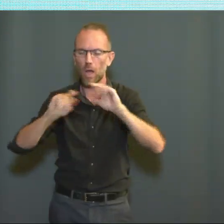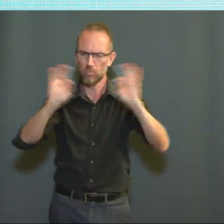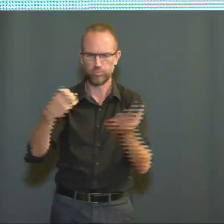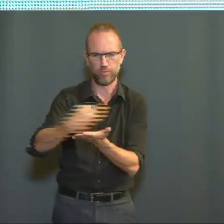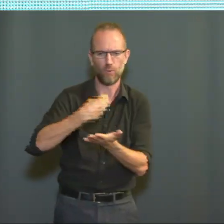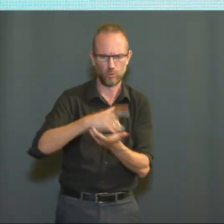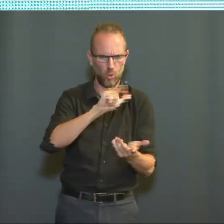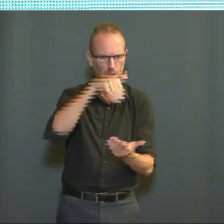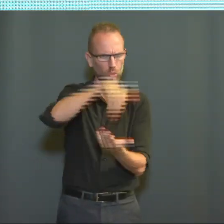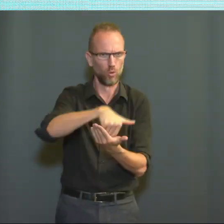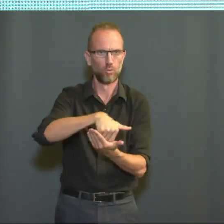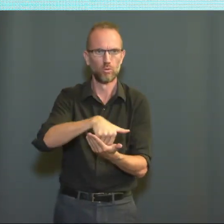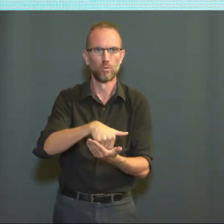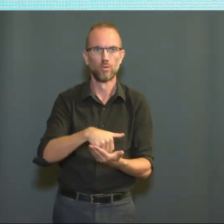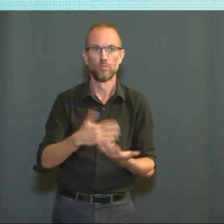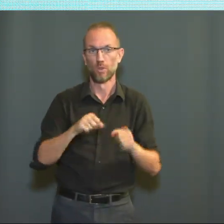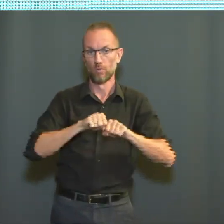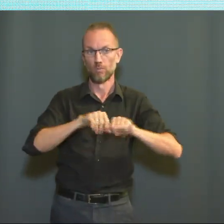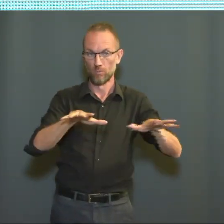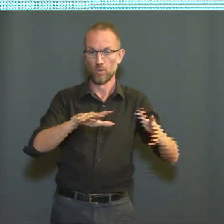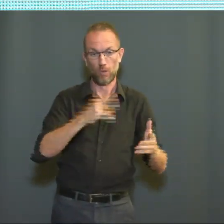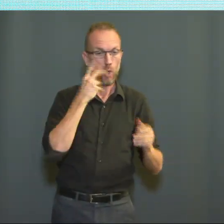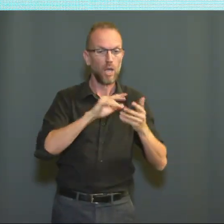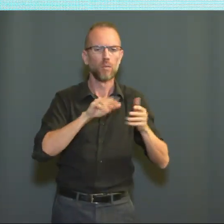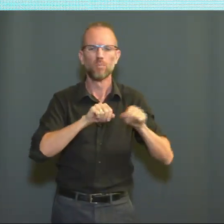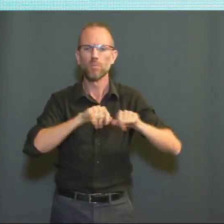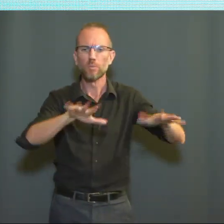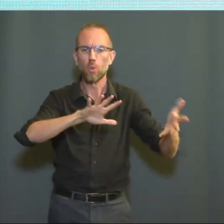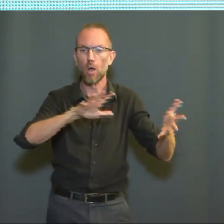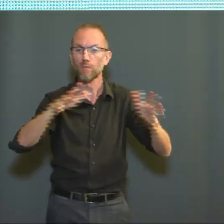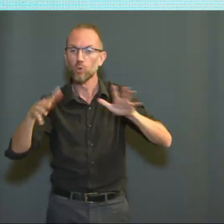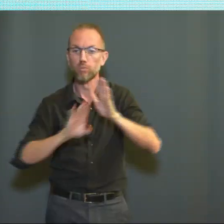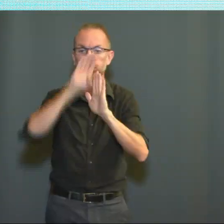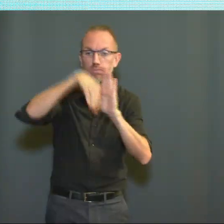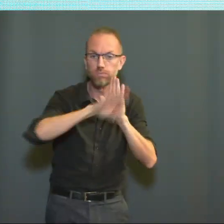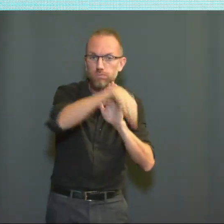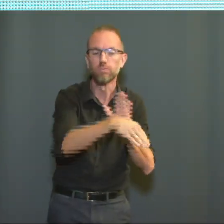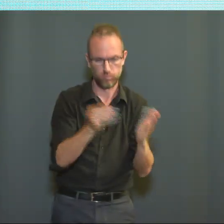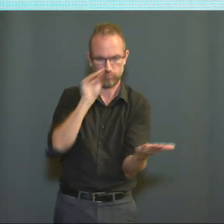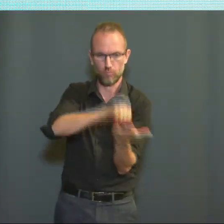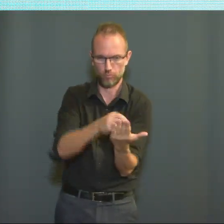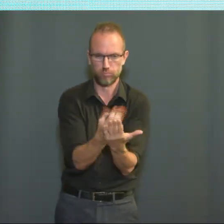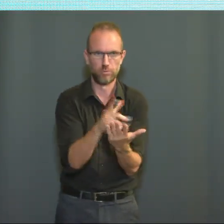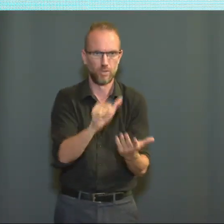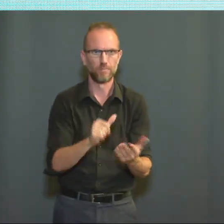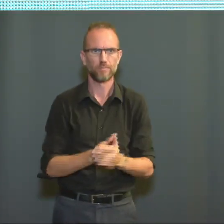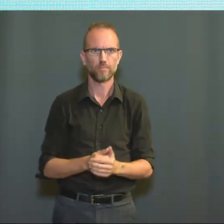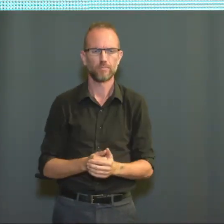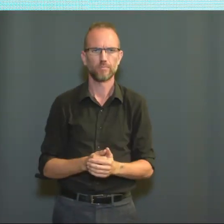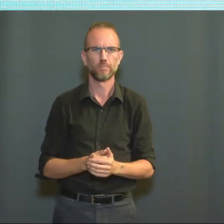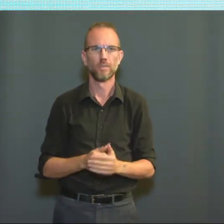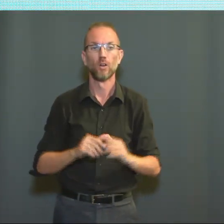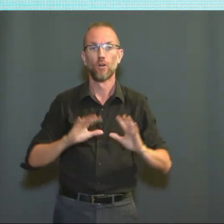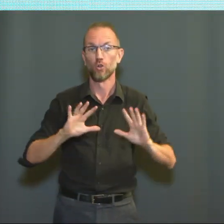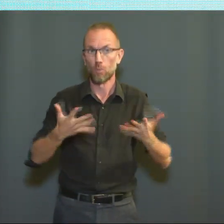données épidémiologiques. Pour que cela fonctionne, il suffit de télécharger l'application, mais